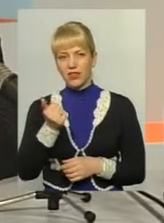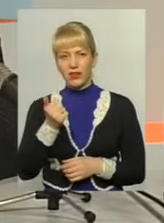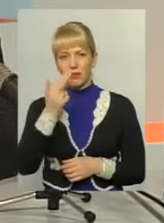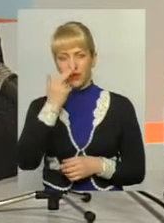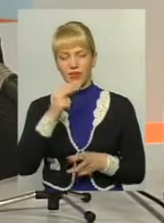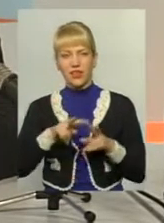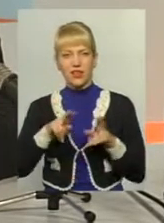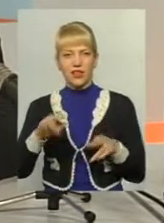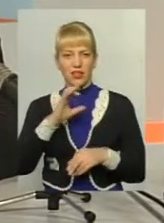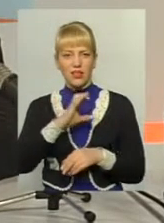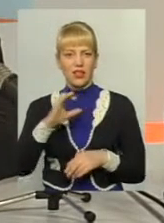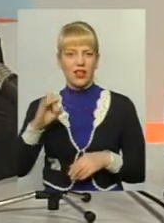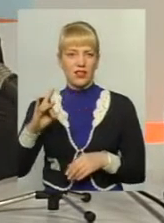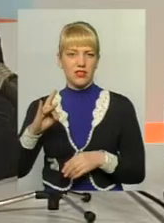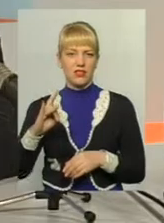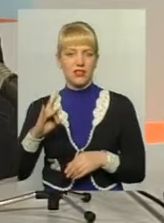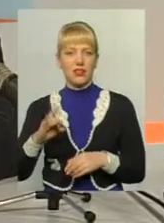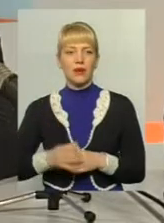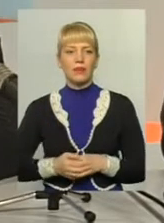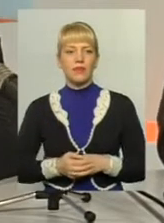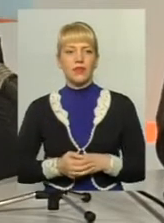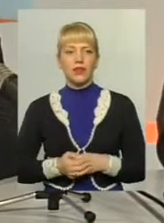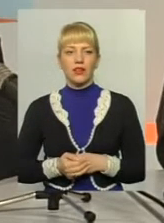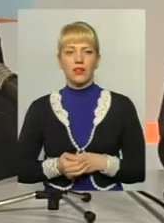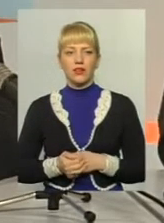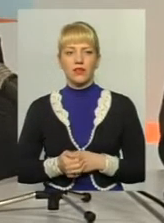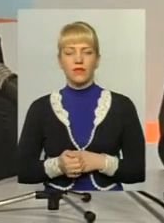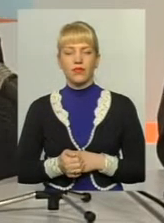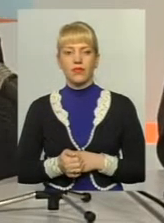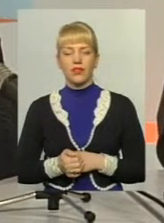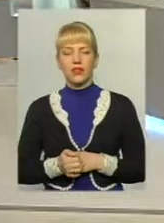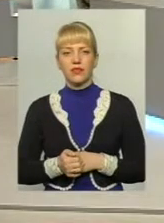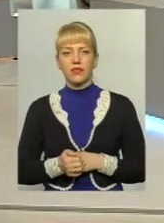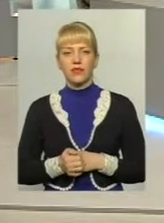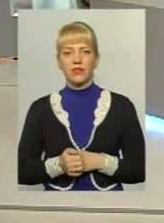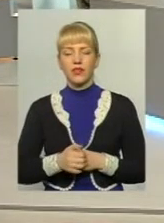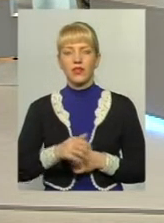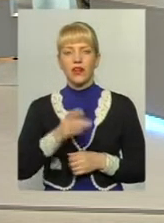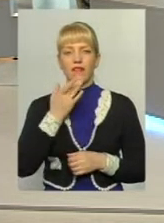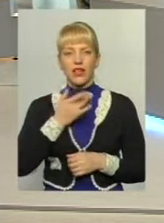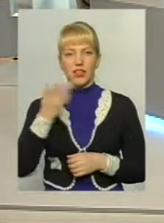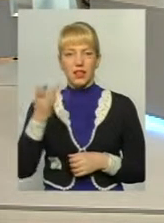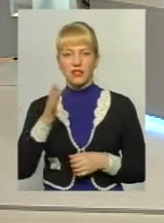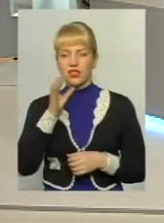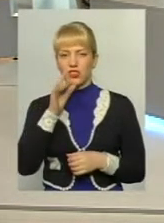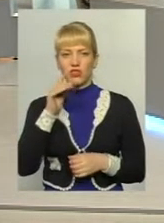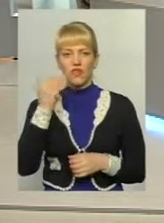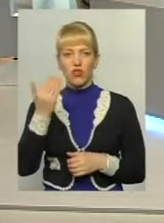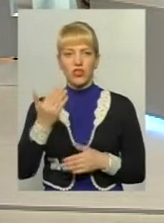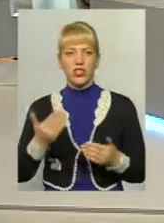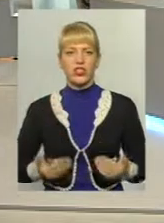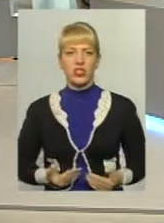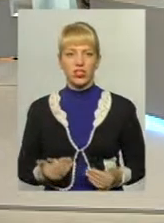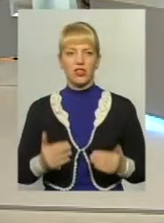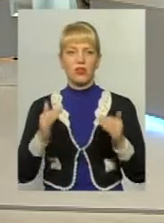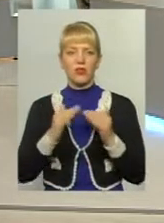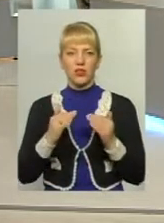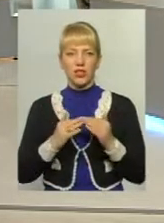завжди до ЖЕКів, а там не зробили, а там, ну, людям так простіше. Знаєте, от люди, в основному це старший контингент людей,